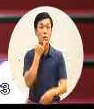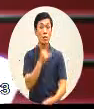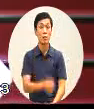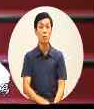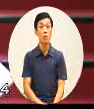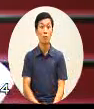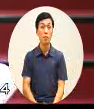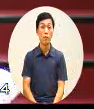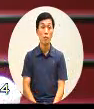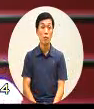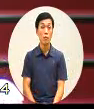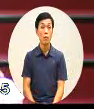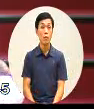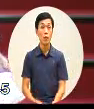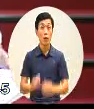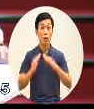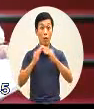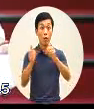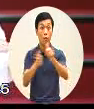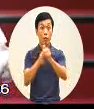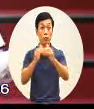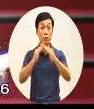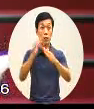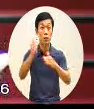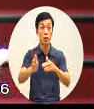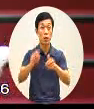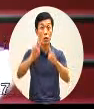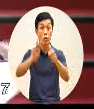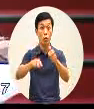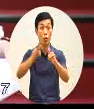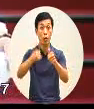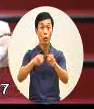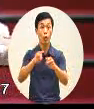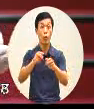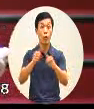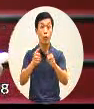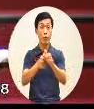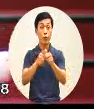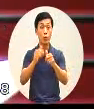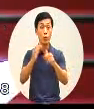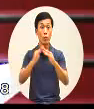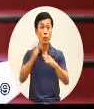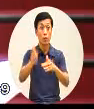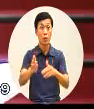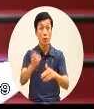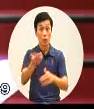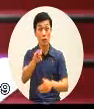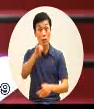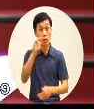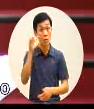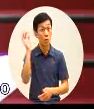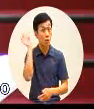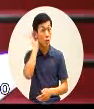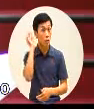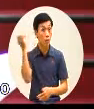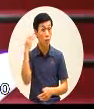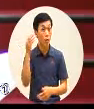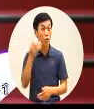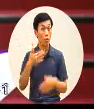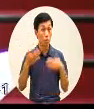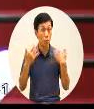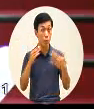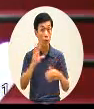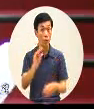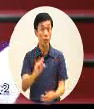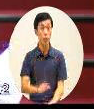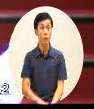个副市长刘副市长哈，都我的供应该拢有听有这足清楚了哈、哦，因为你都